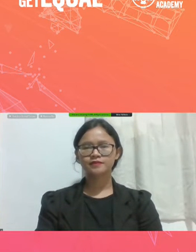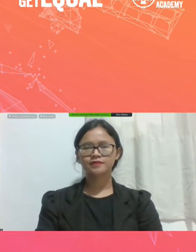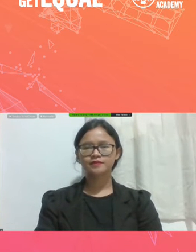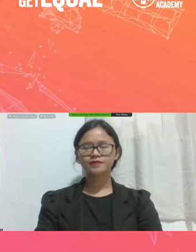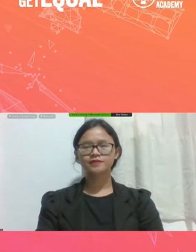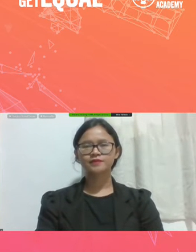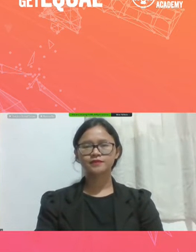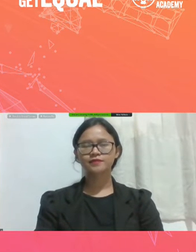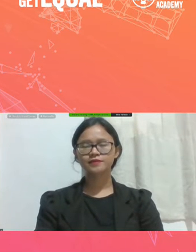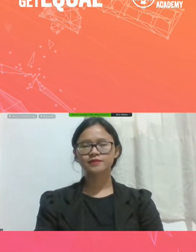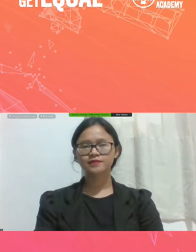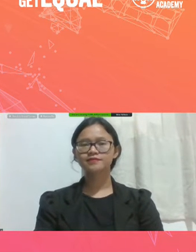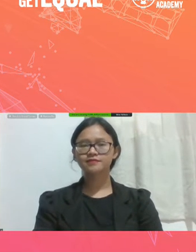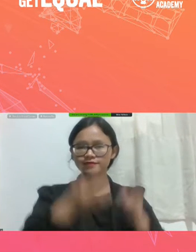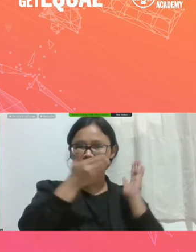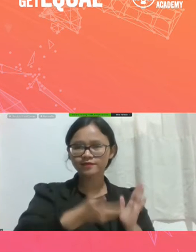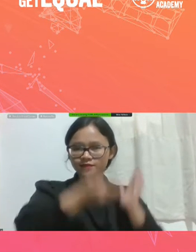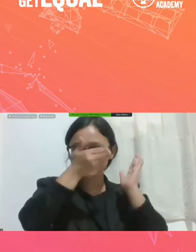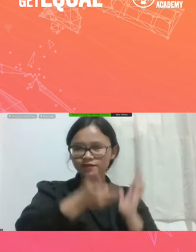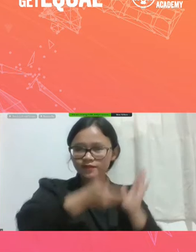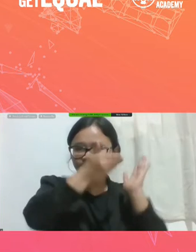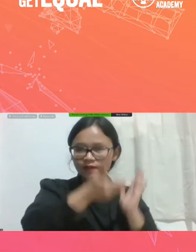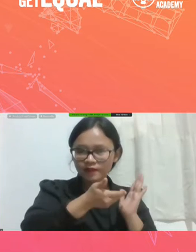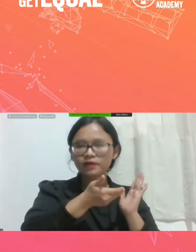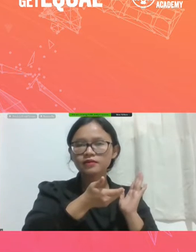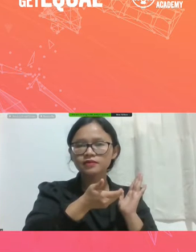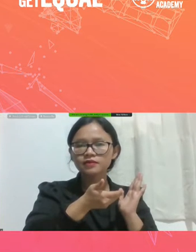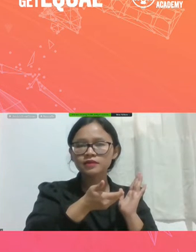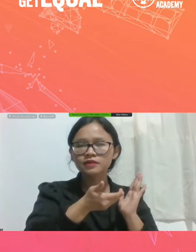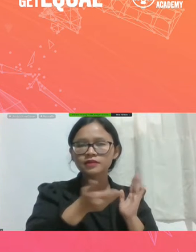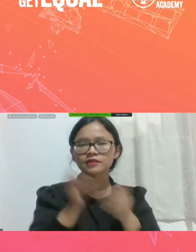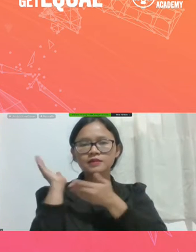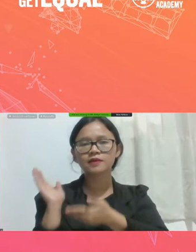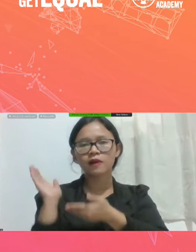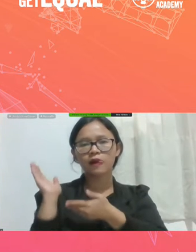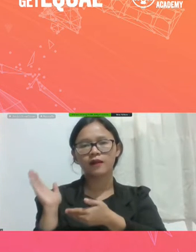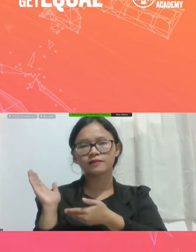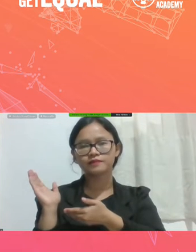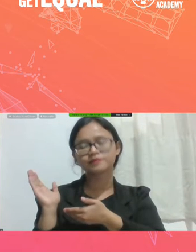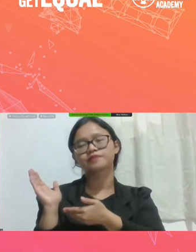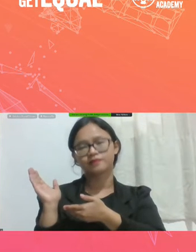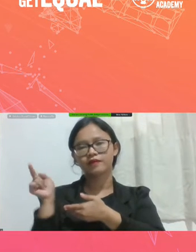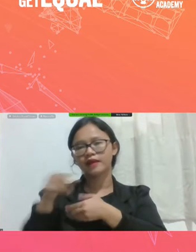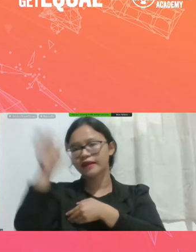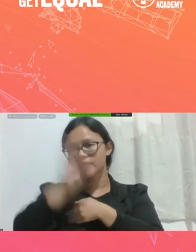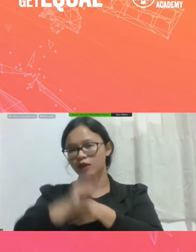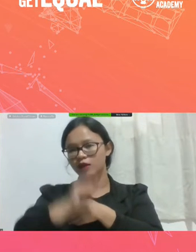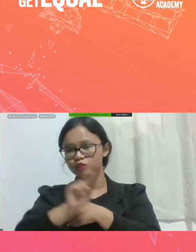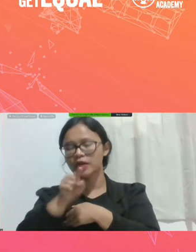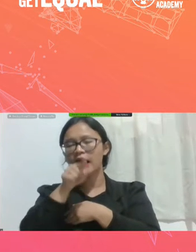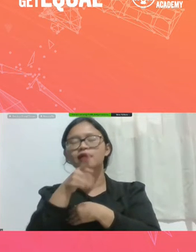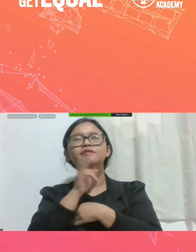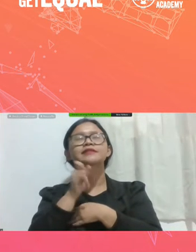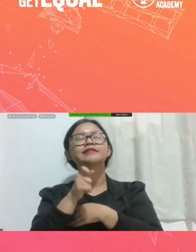Nah, ini beberapa temuan utamanya ya secara garis besar untuk riset globalnya, tapi nanti di slide berikutnya saya akan lebih fokus untuk